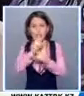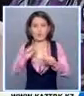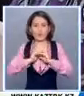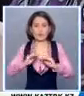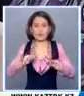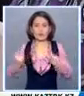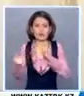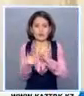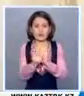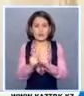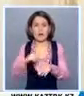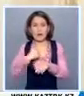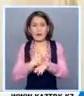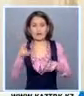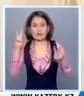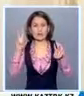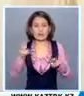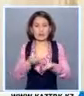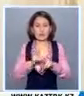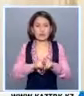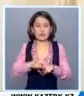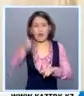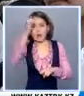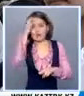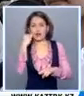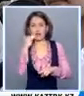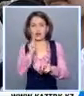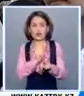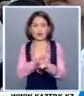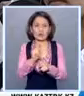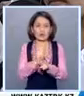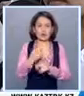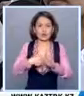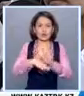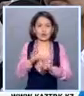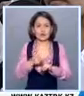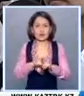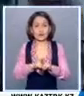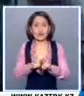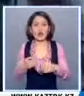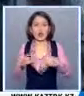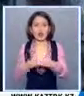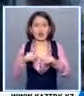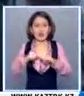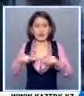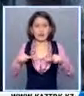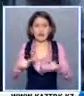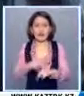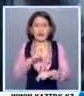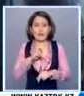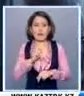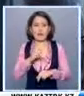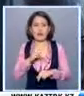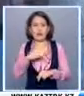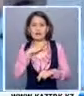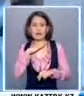кездесті. Басқосудағы басты тақырып заман талабына сай білім мен біліктілікті арттыру. Бұл жиыннан соң насихат тобы осы ауылдағы Бахара